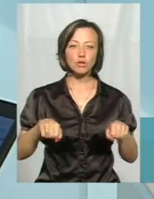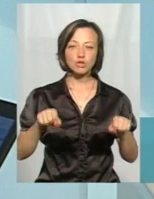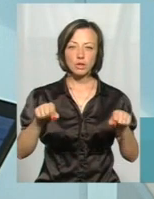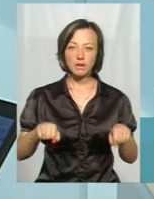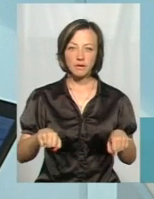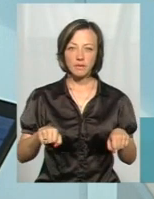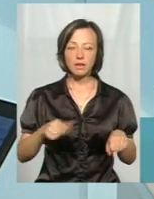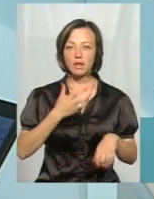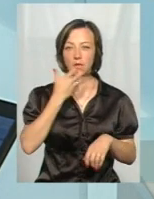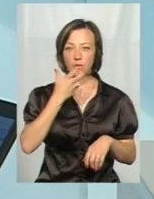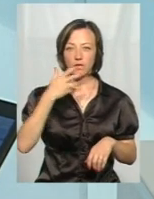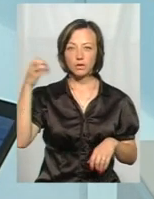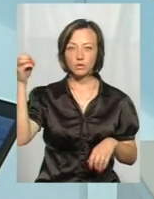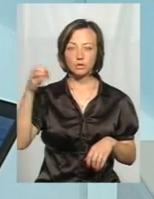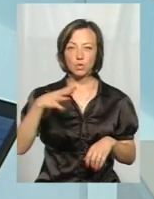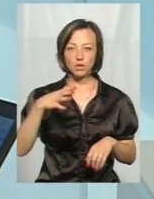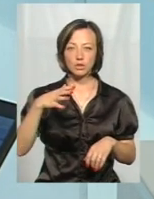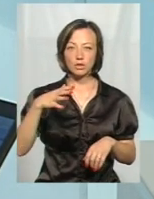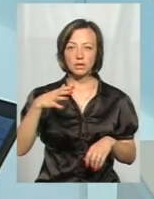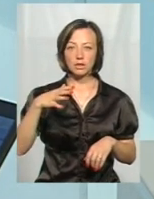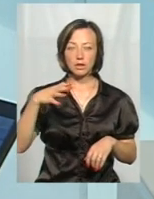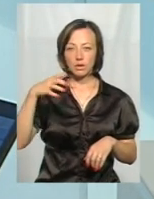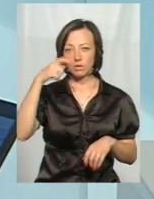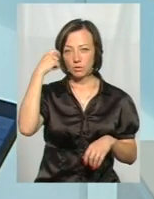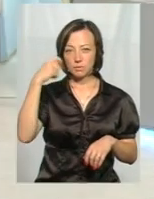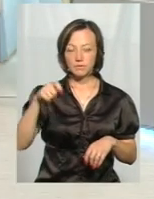і теплові, сонячні удари, тому